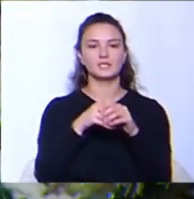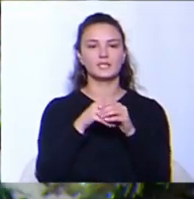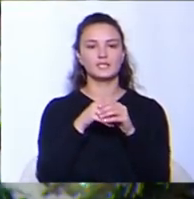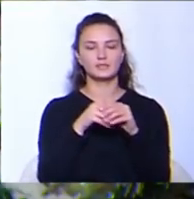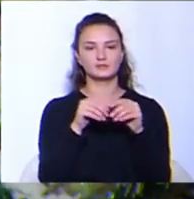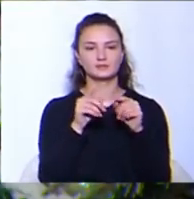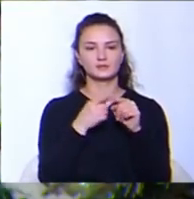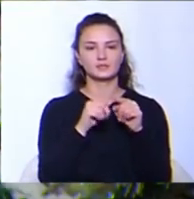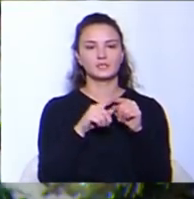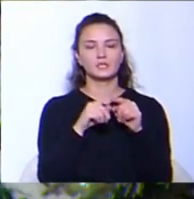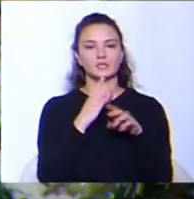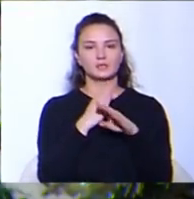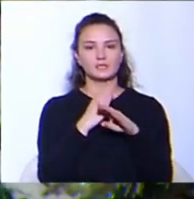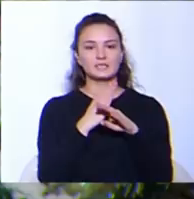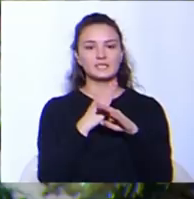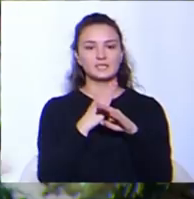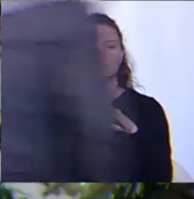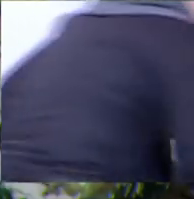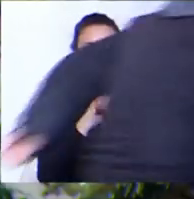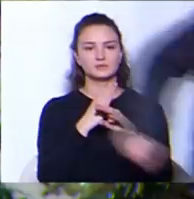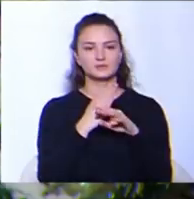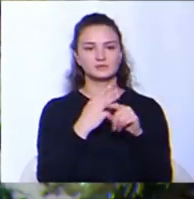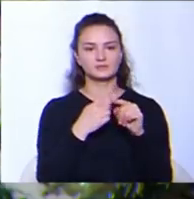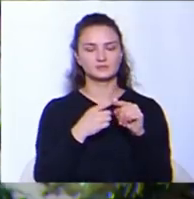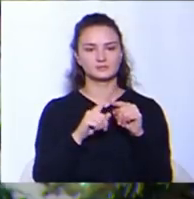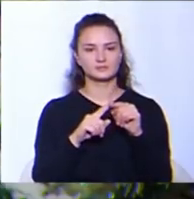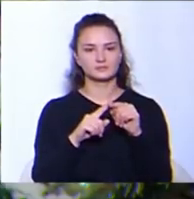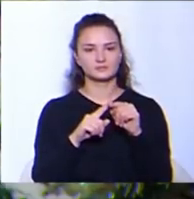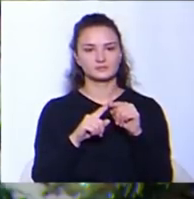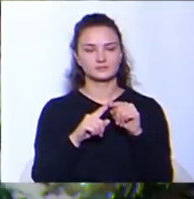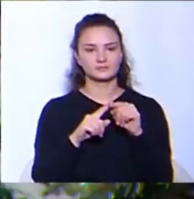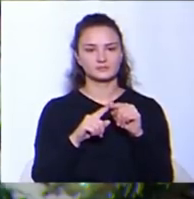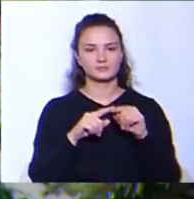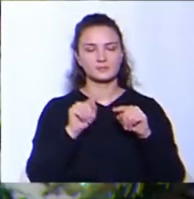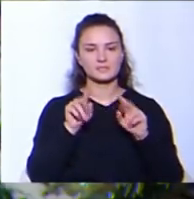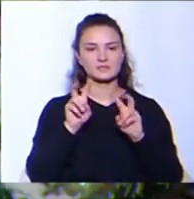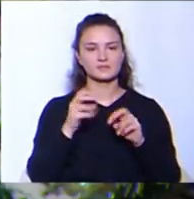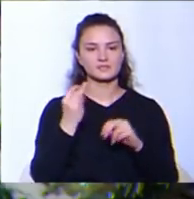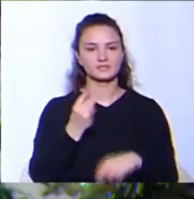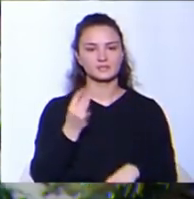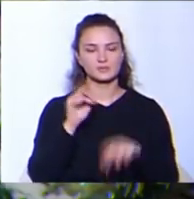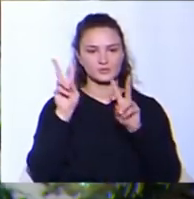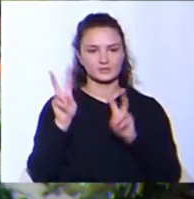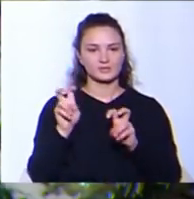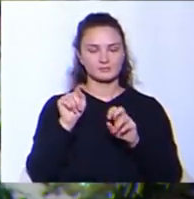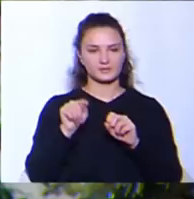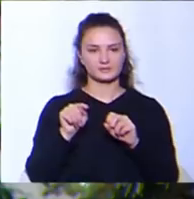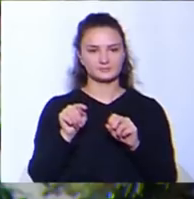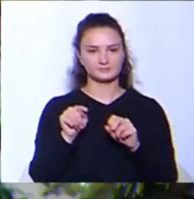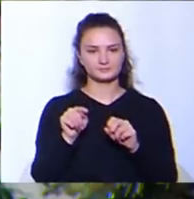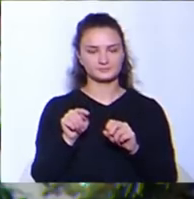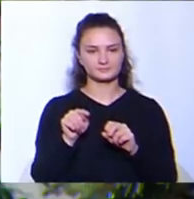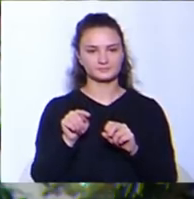მოგეხსენებათ, გვაქვს აპლიკაცია „აირჩიე შენი თემა“, სადაც მაყურებელს აქვს საშუალება მონიშნოს მისთვის საინტერესო თემა